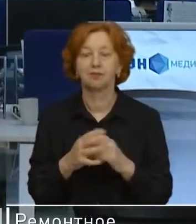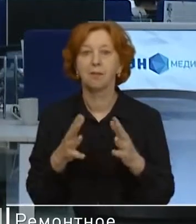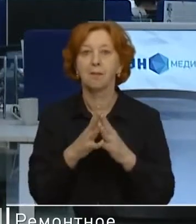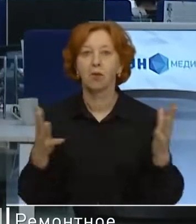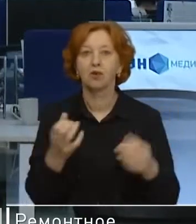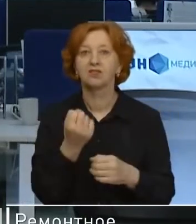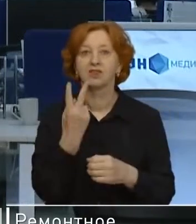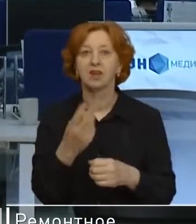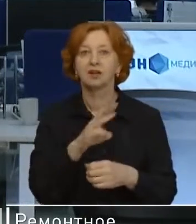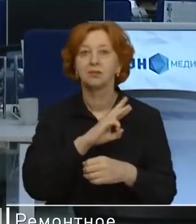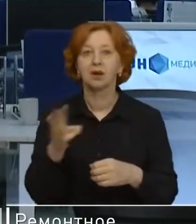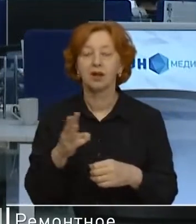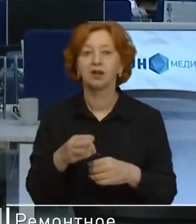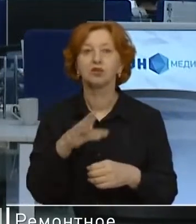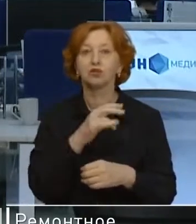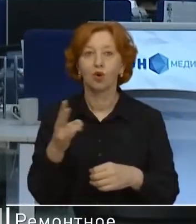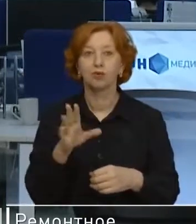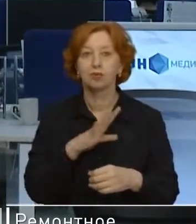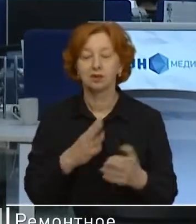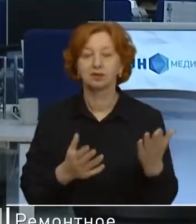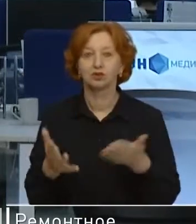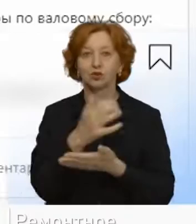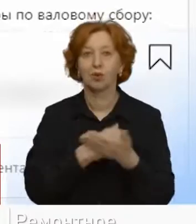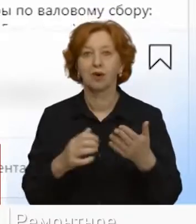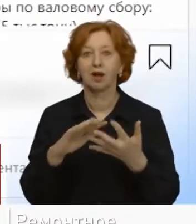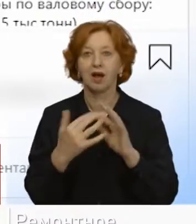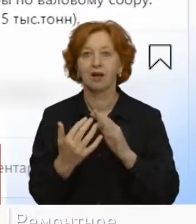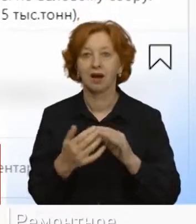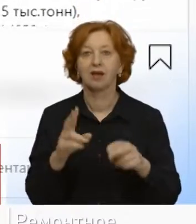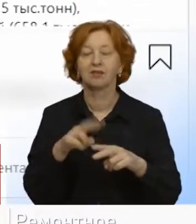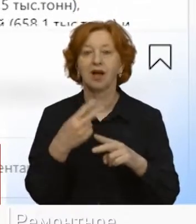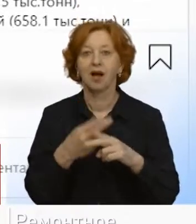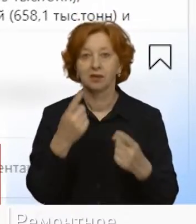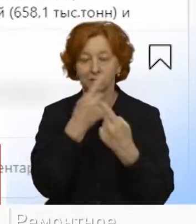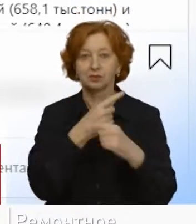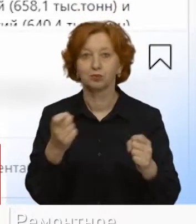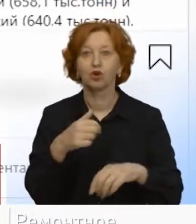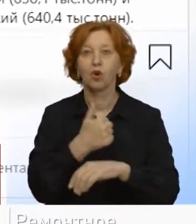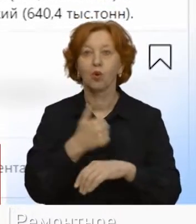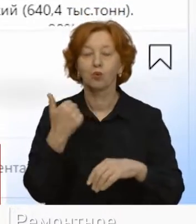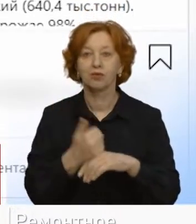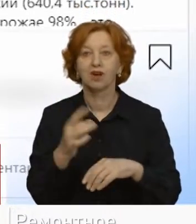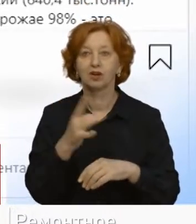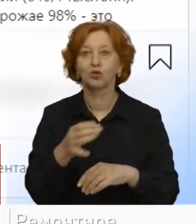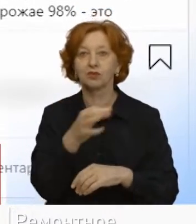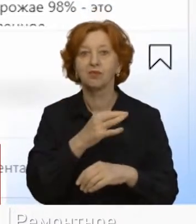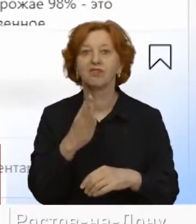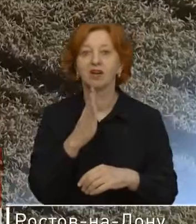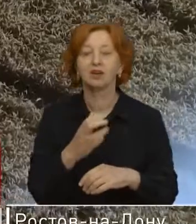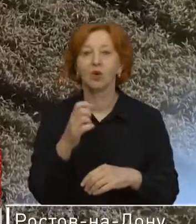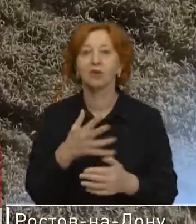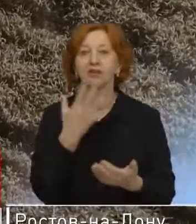Более 12 миллионов тонн ранних зерновых культур собрали донские аграрии. Об этом сообщил губернатор Ростовской области Василий Голубев